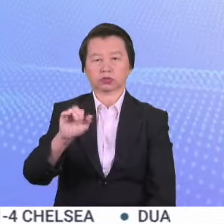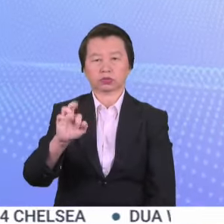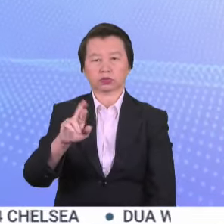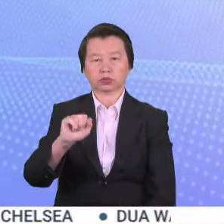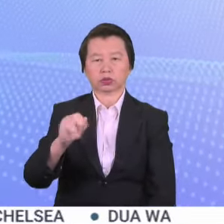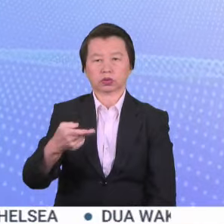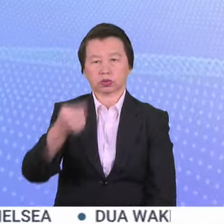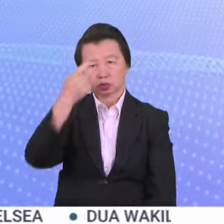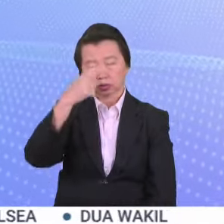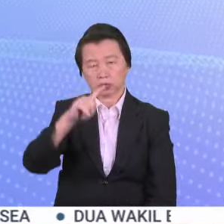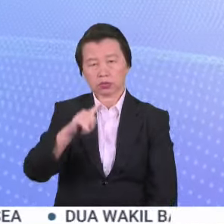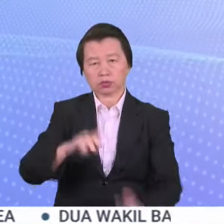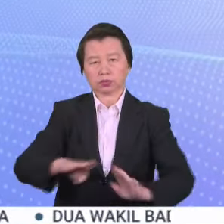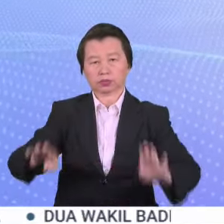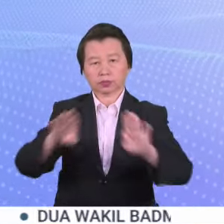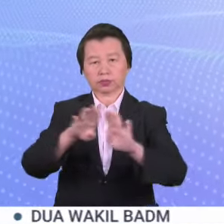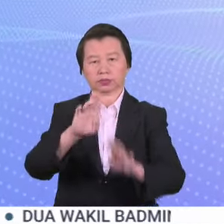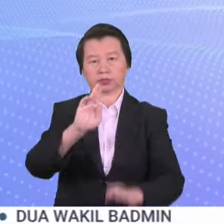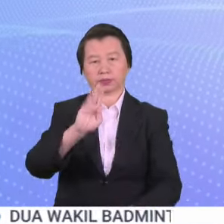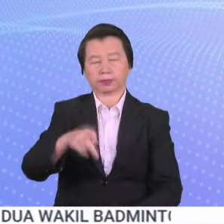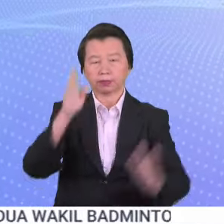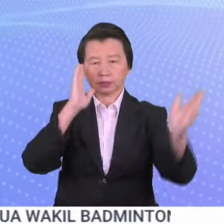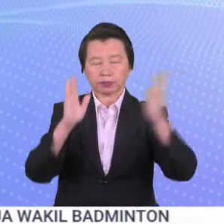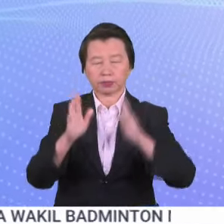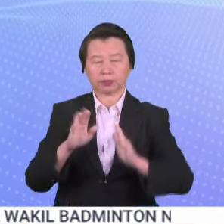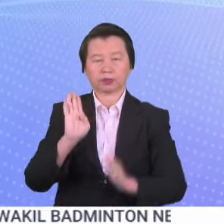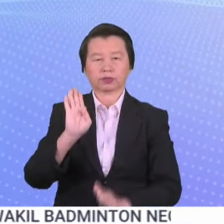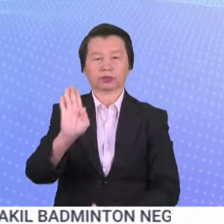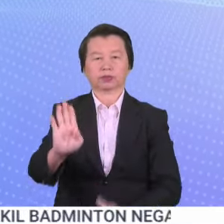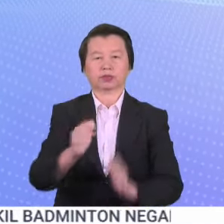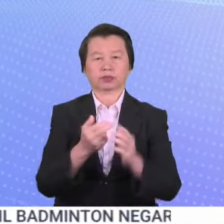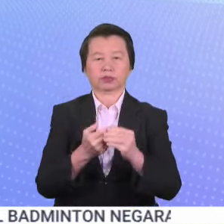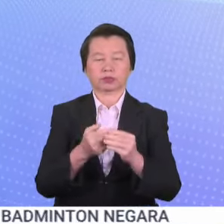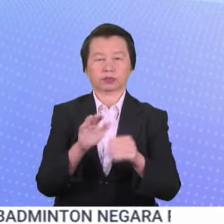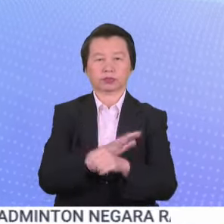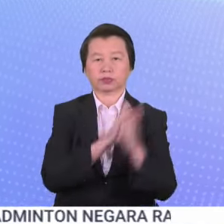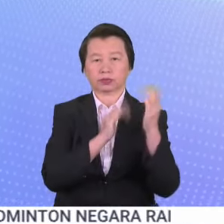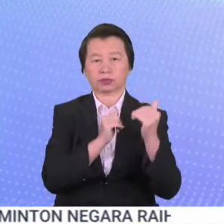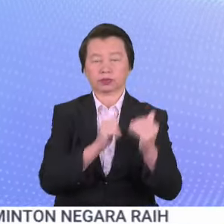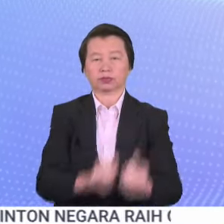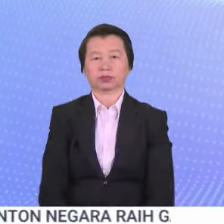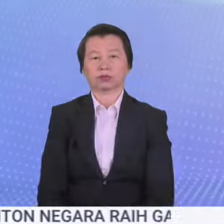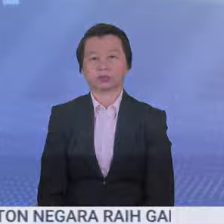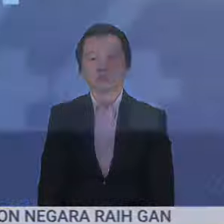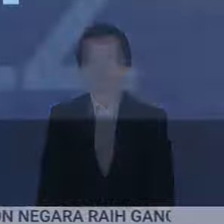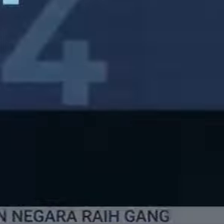Aisyati Othman untuk paparan lebih komprehensif. Malaysia Madani, tekad perpaduan penuhi harapan.